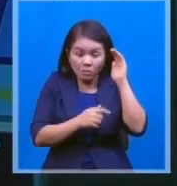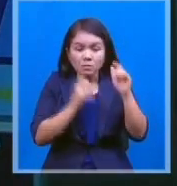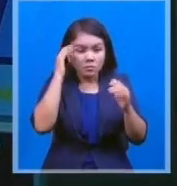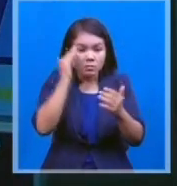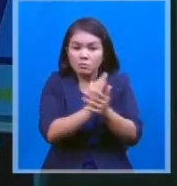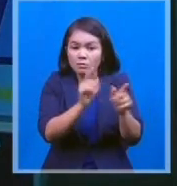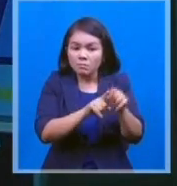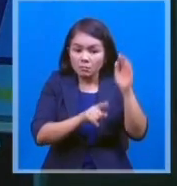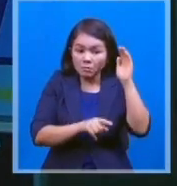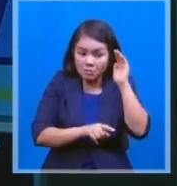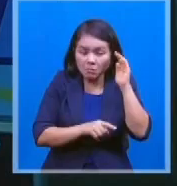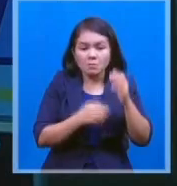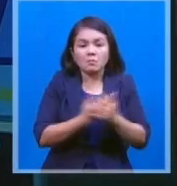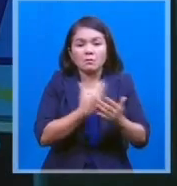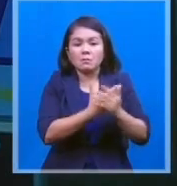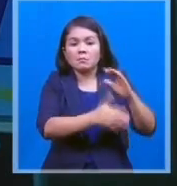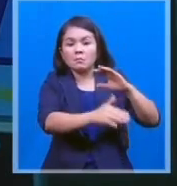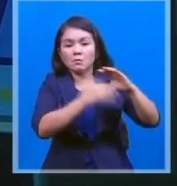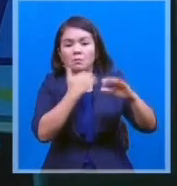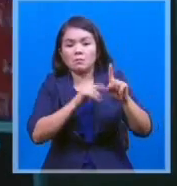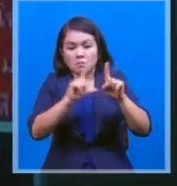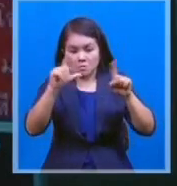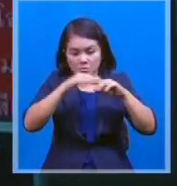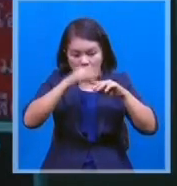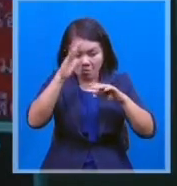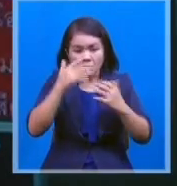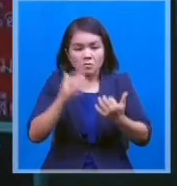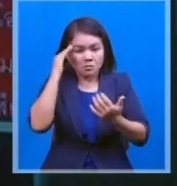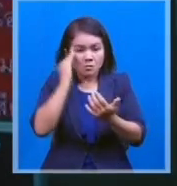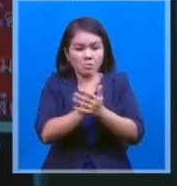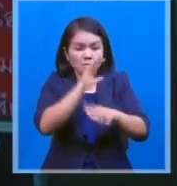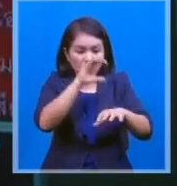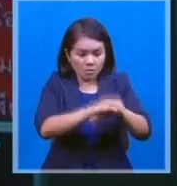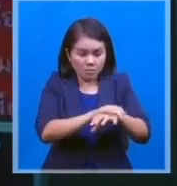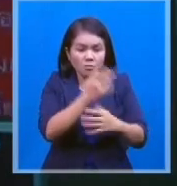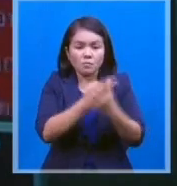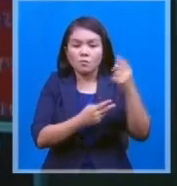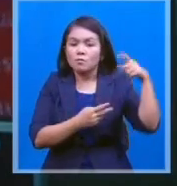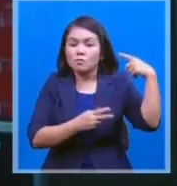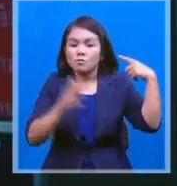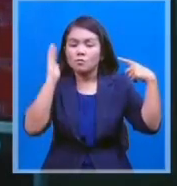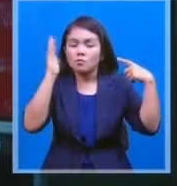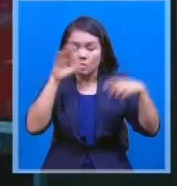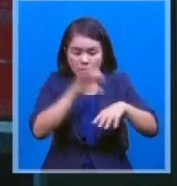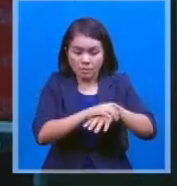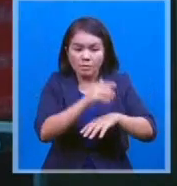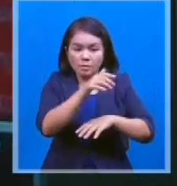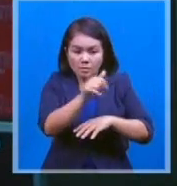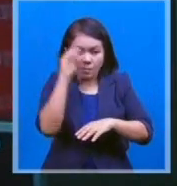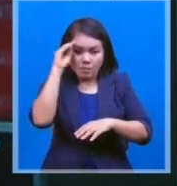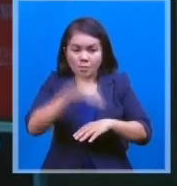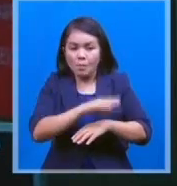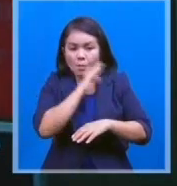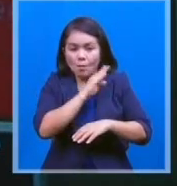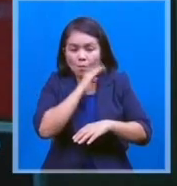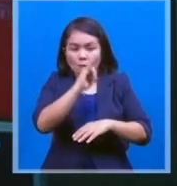ละนะครับโหมูลค่าความเสียหายเนี่ยเกินล้านบาทนะล่าสุดนี้ตำรวจเขาจับกลุ่มตัว2สามีภรรยาได้แล้วที่สำคัญต้องตั้งคณะกรรมการม